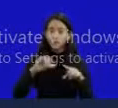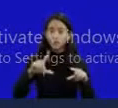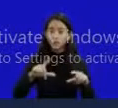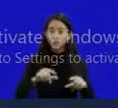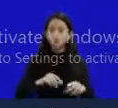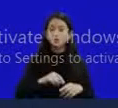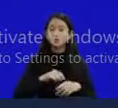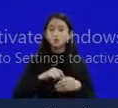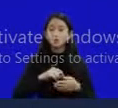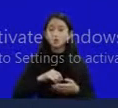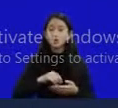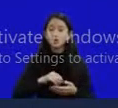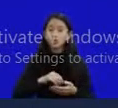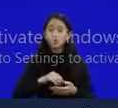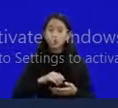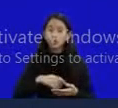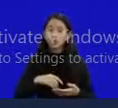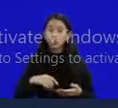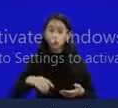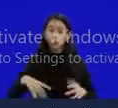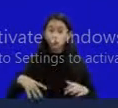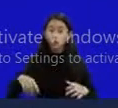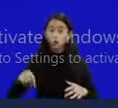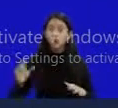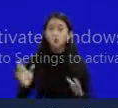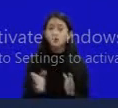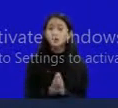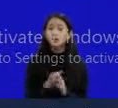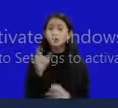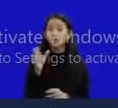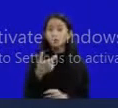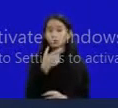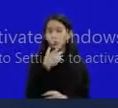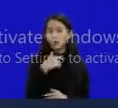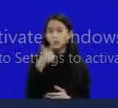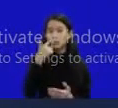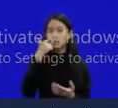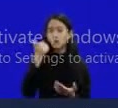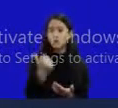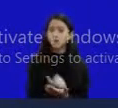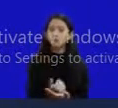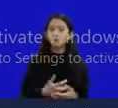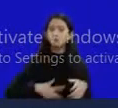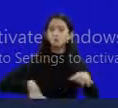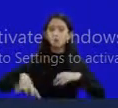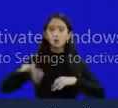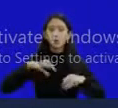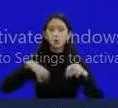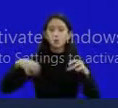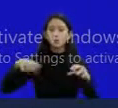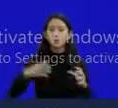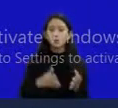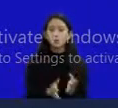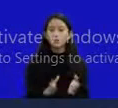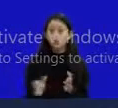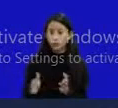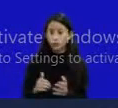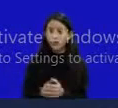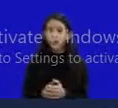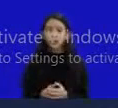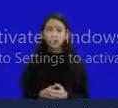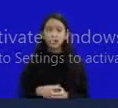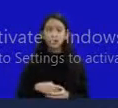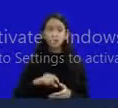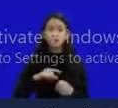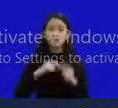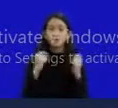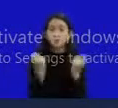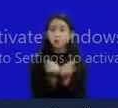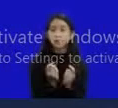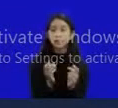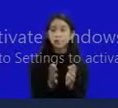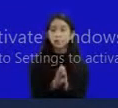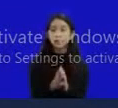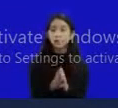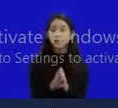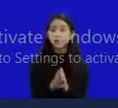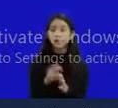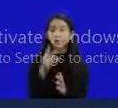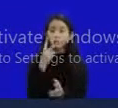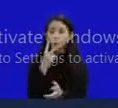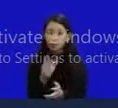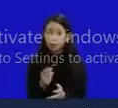ini luar biasa pentingnya peran mereka dalam melakukan monitoring dan evaluasi untuk menjaga